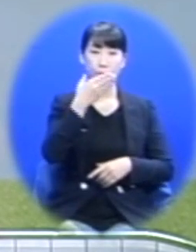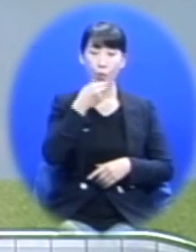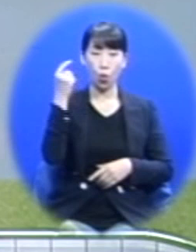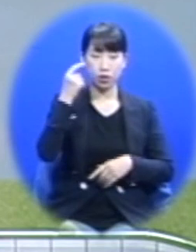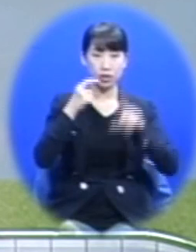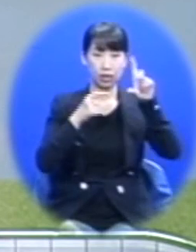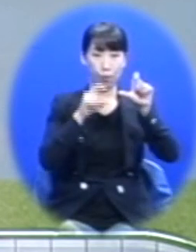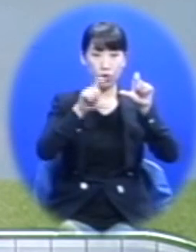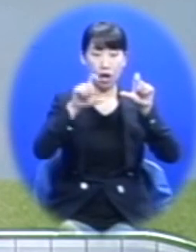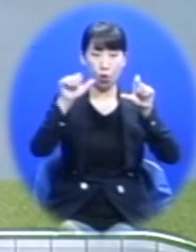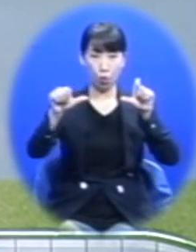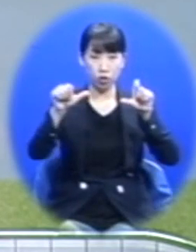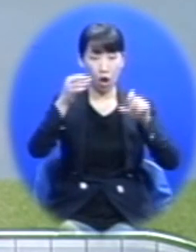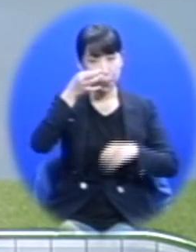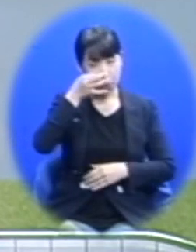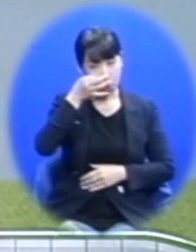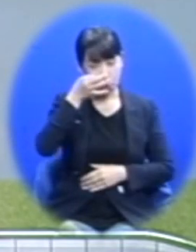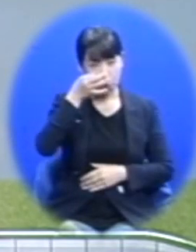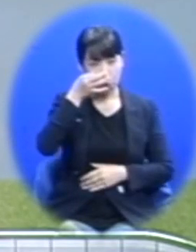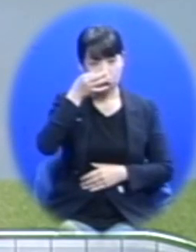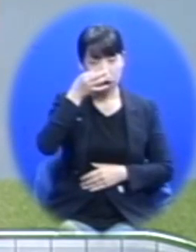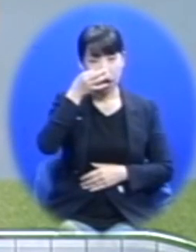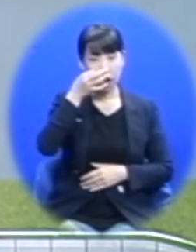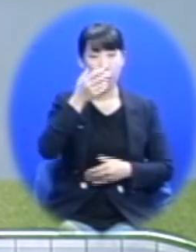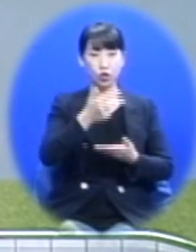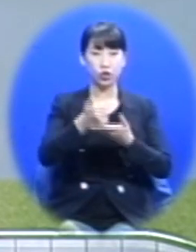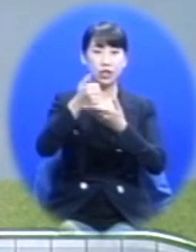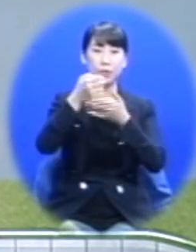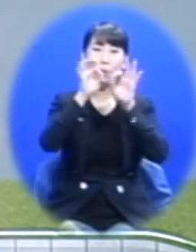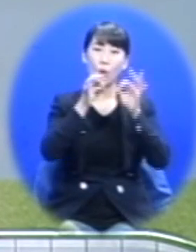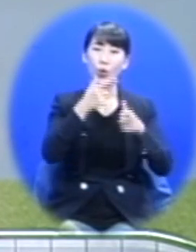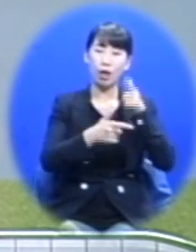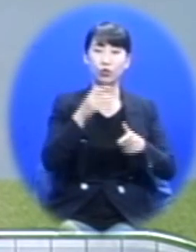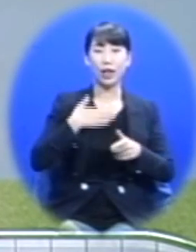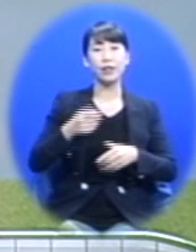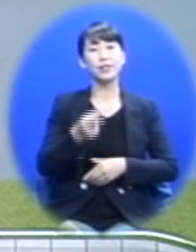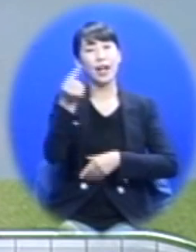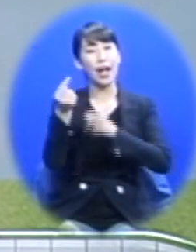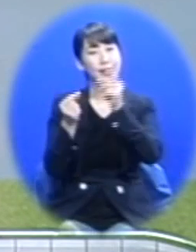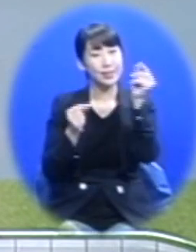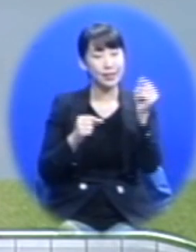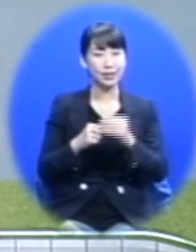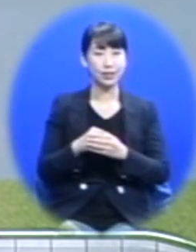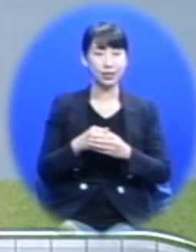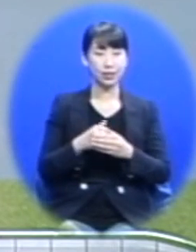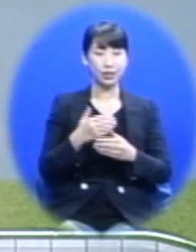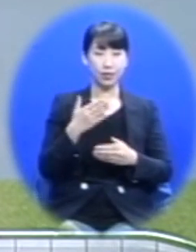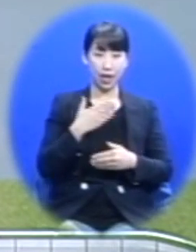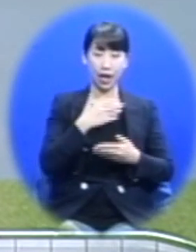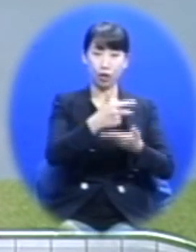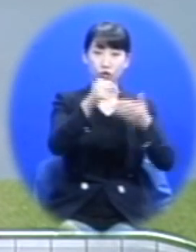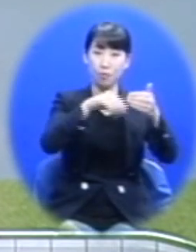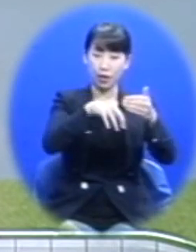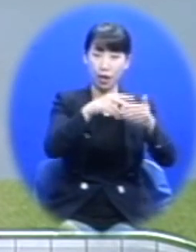말씀을 하나님께서 붙들게 하시는데 주님은 포도나무고 나는 가지고 내가 주님 안에 주님이 내 안에